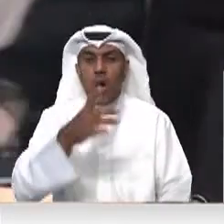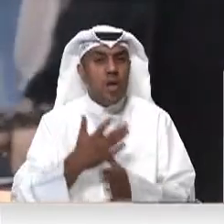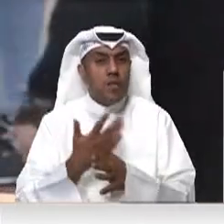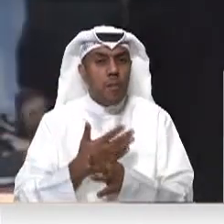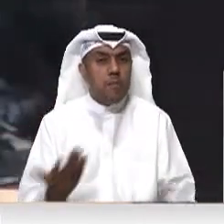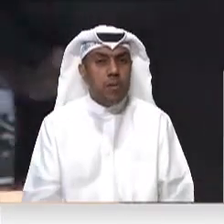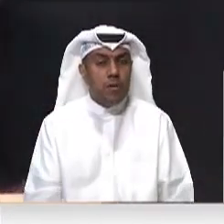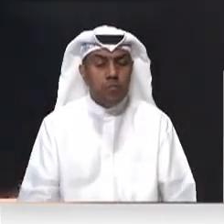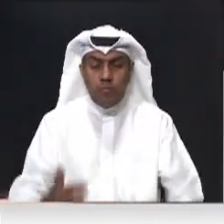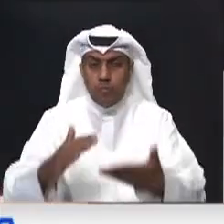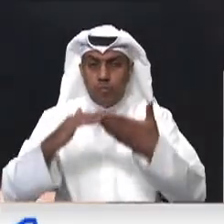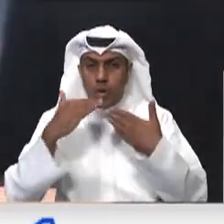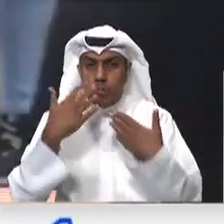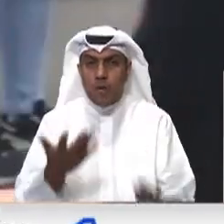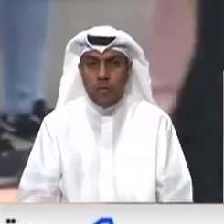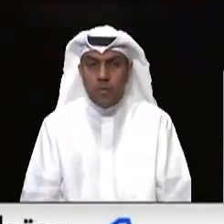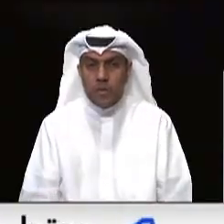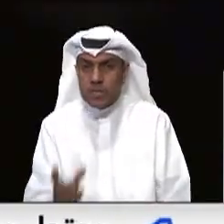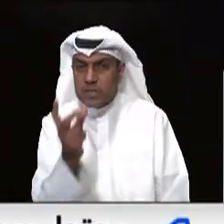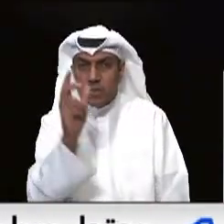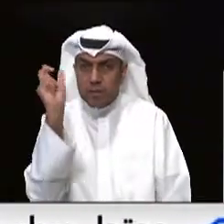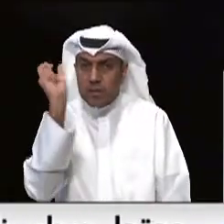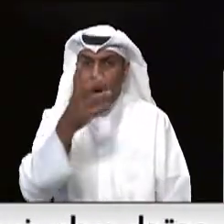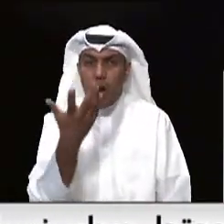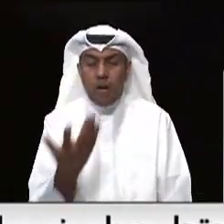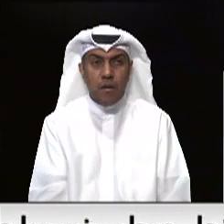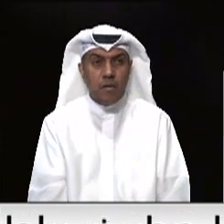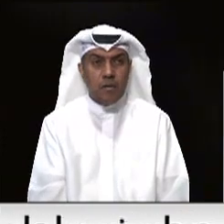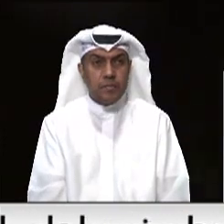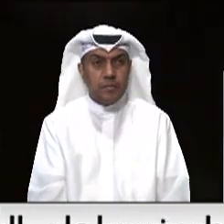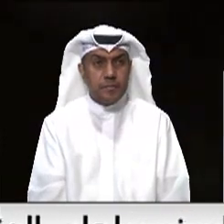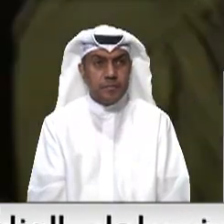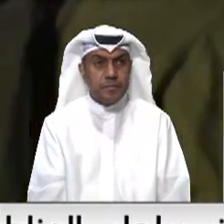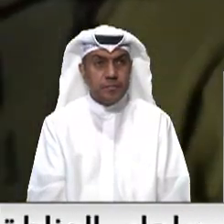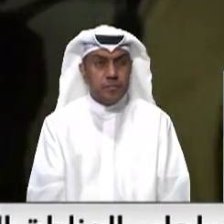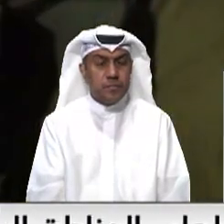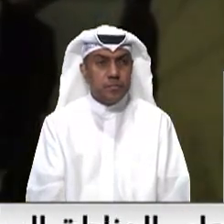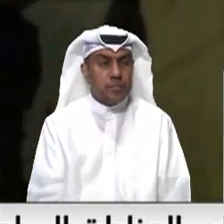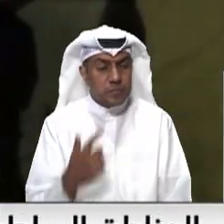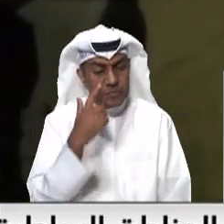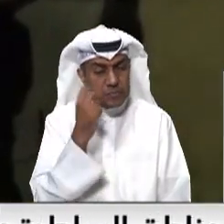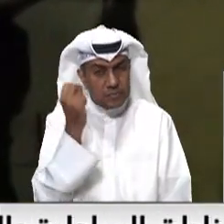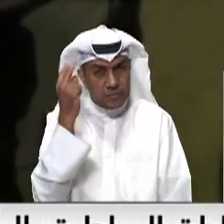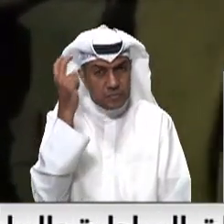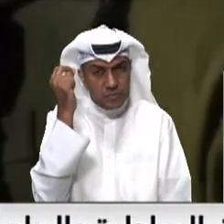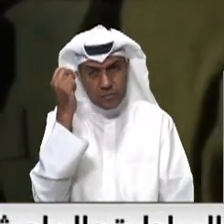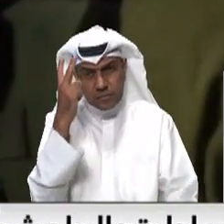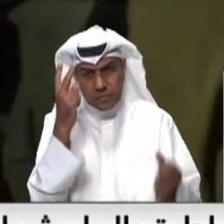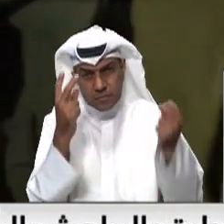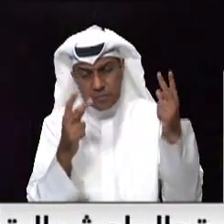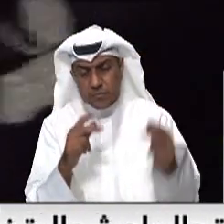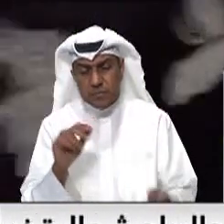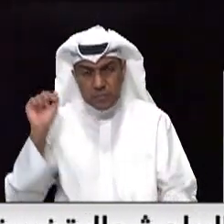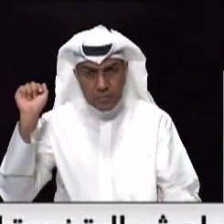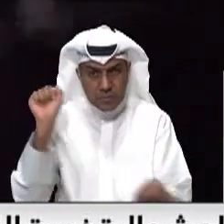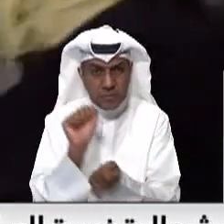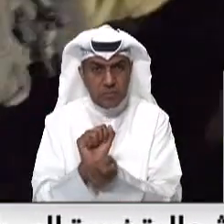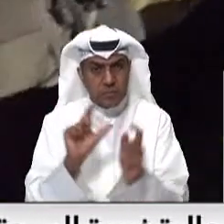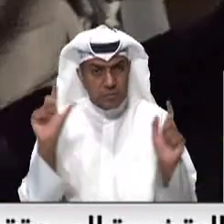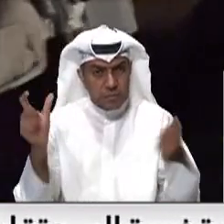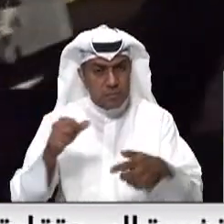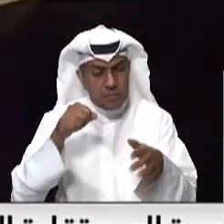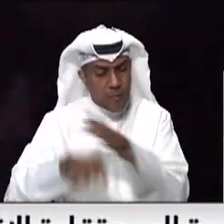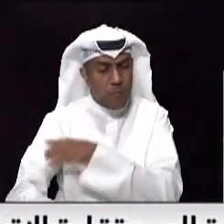مش عاملين إشي على حجر من أجل حجر. وتحت حجج واهية يواصل الاحتلال حملات اعتقالاته بالضفة